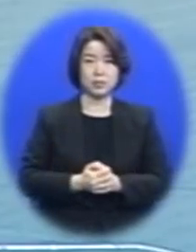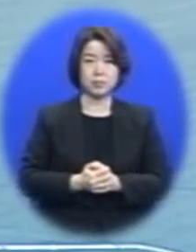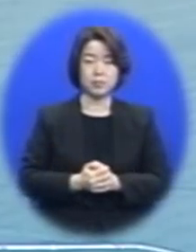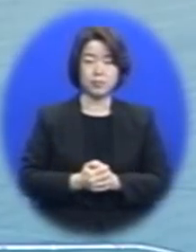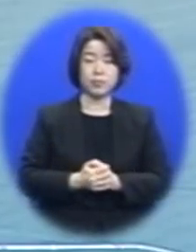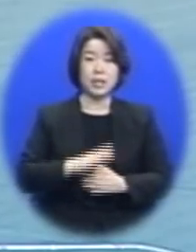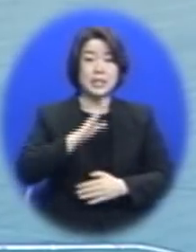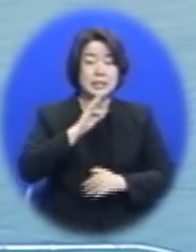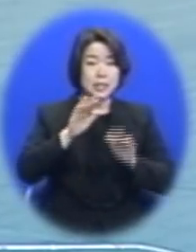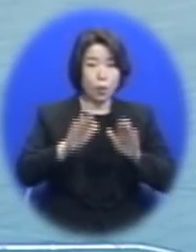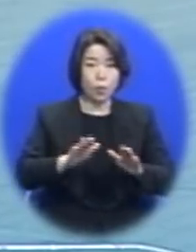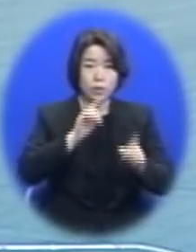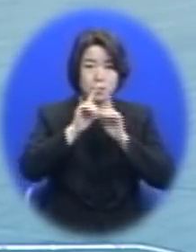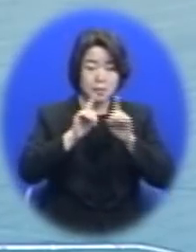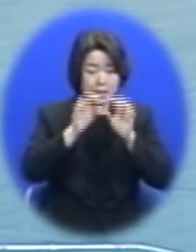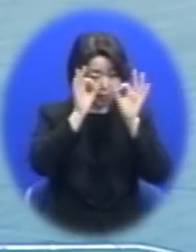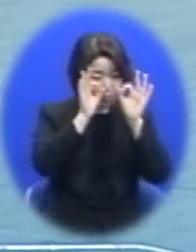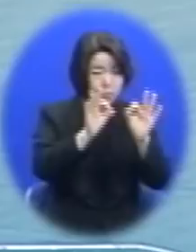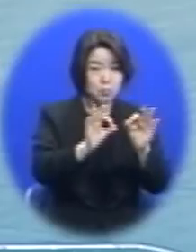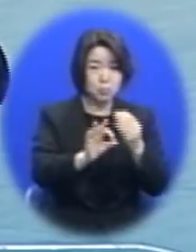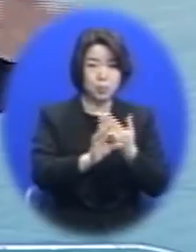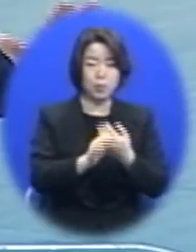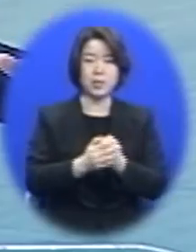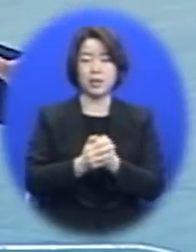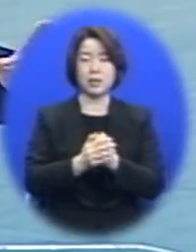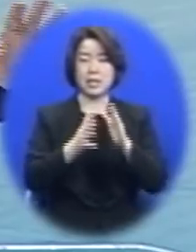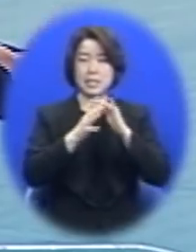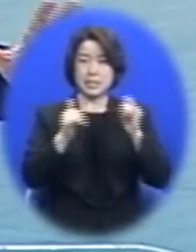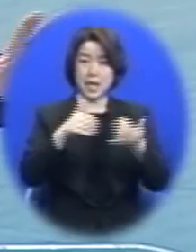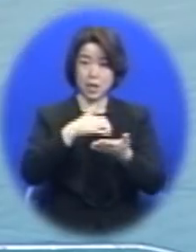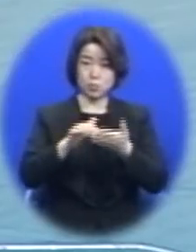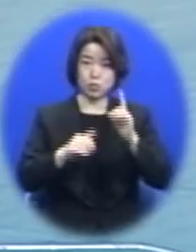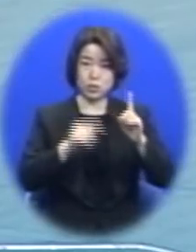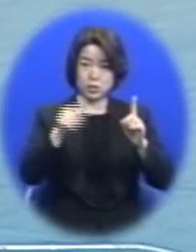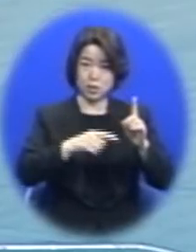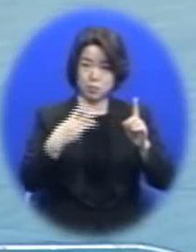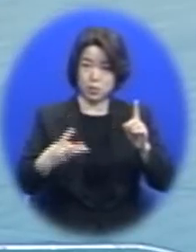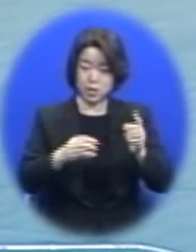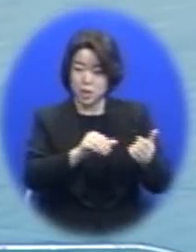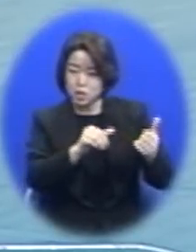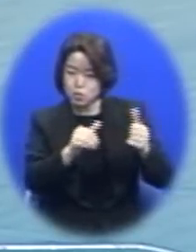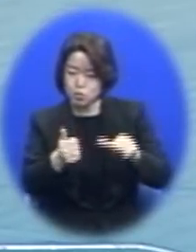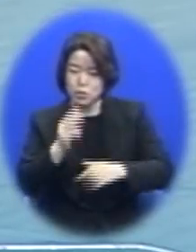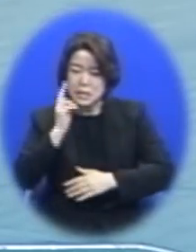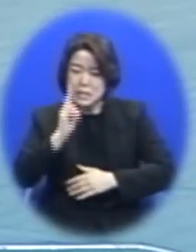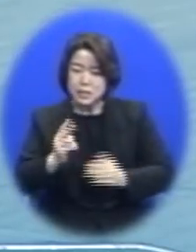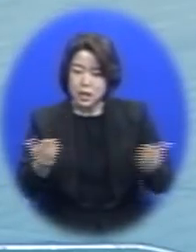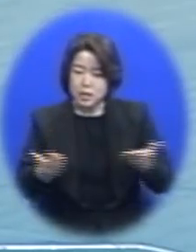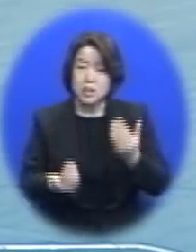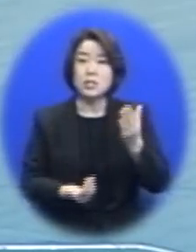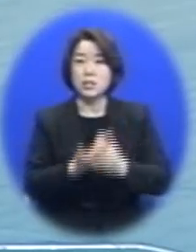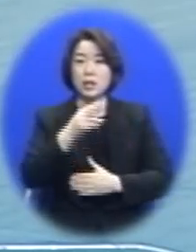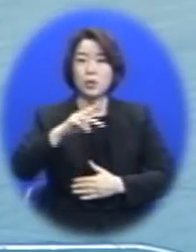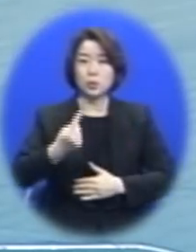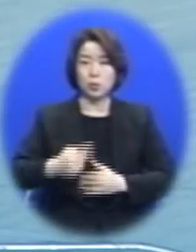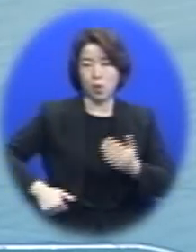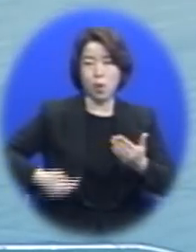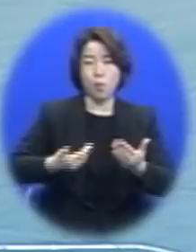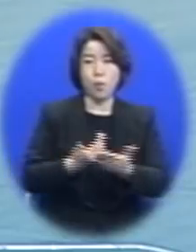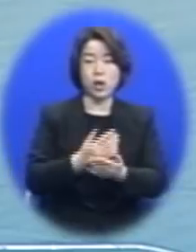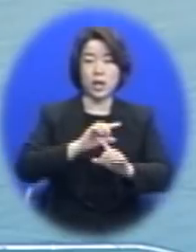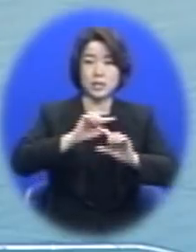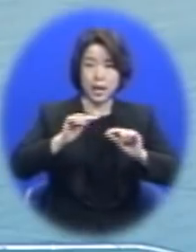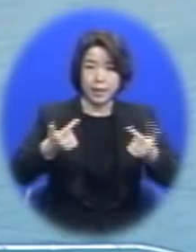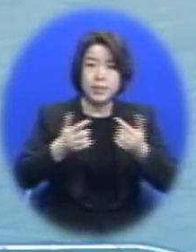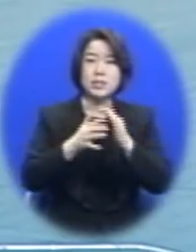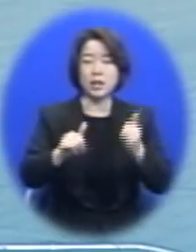실제로 오늘 말씀에 보면 사람의 3분의 1이 죽는 끔찍한 재앙이 벌어지는데 도 회개하지 않는